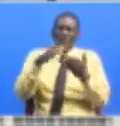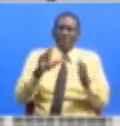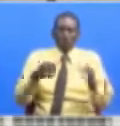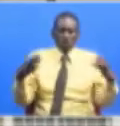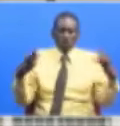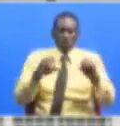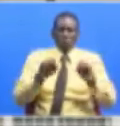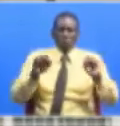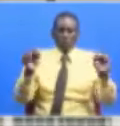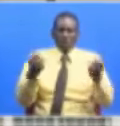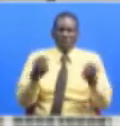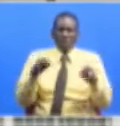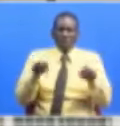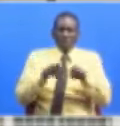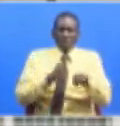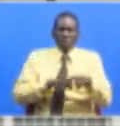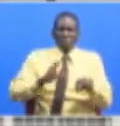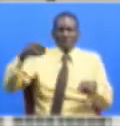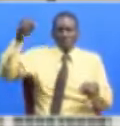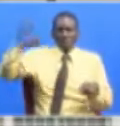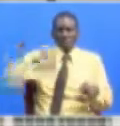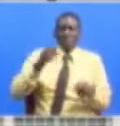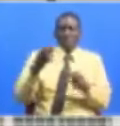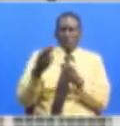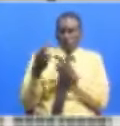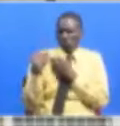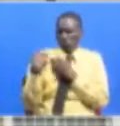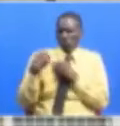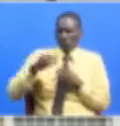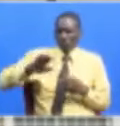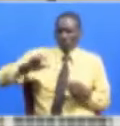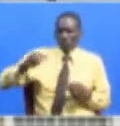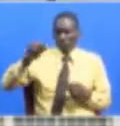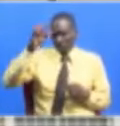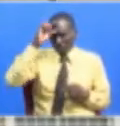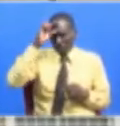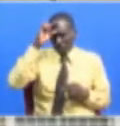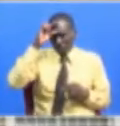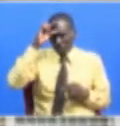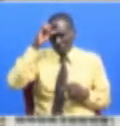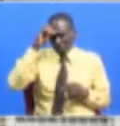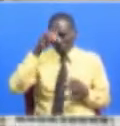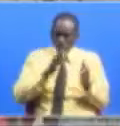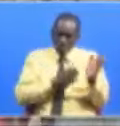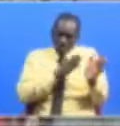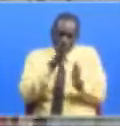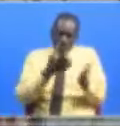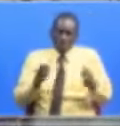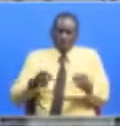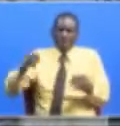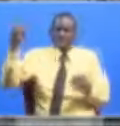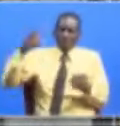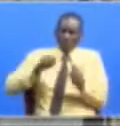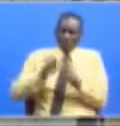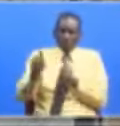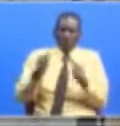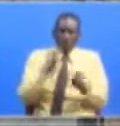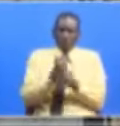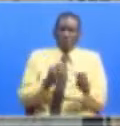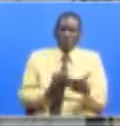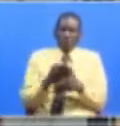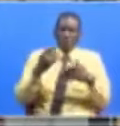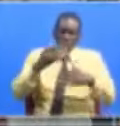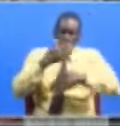safety. Aidha, Kenya Power inasema ni wajibu wa serikali ya county kulainisha mapito ya nyaya za umeme na kuhakikisha